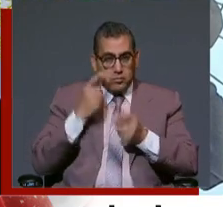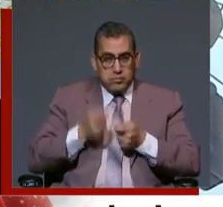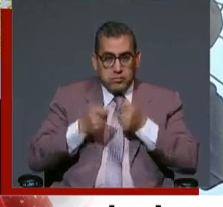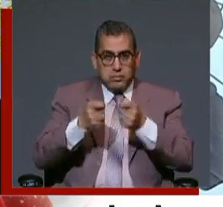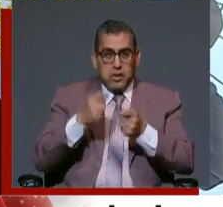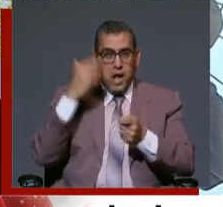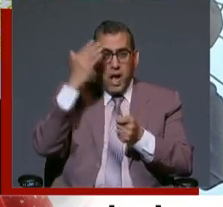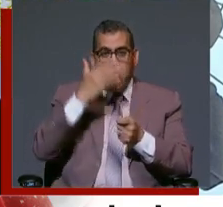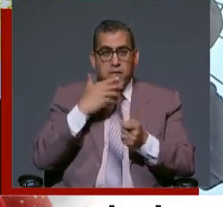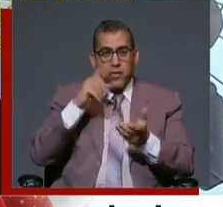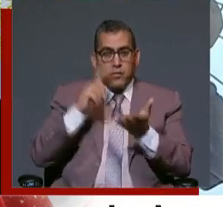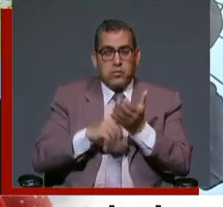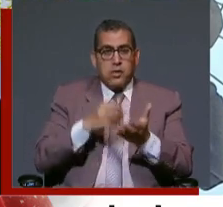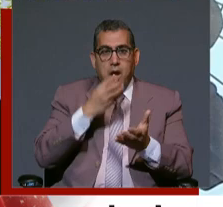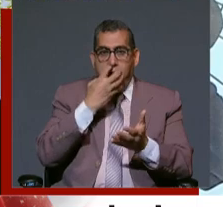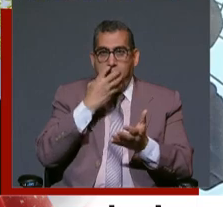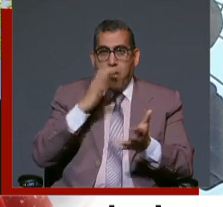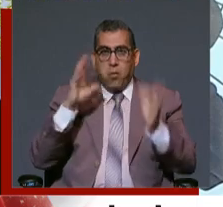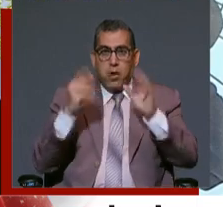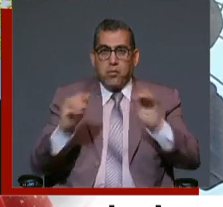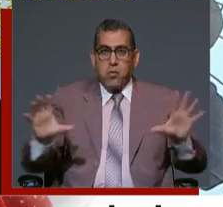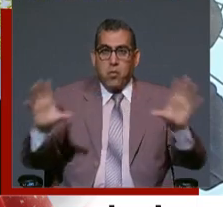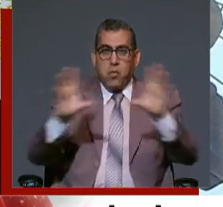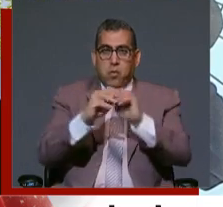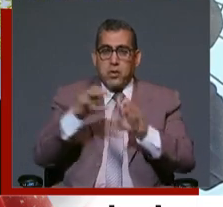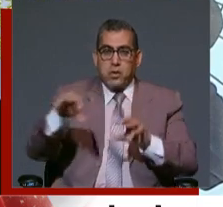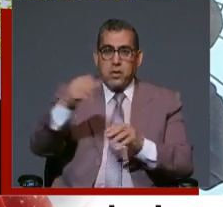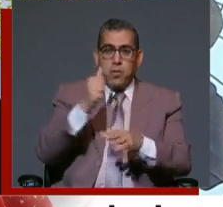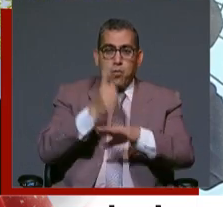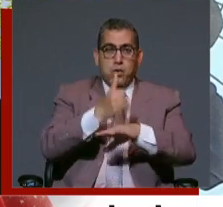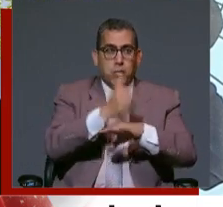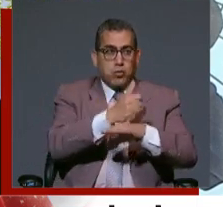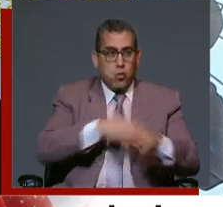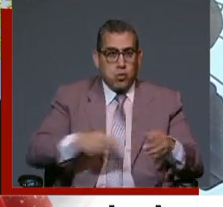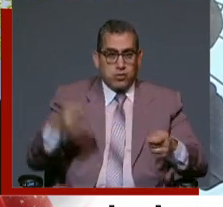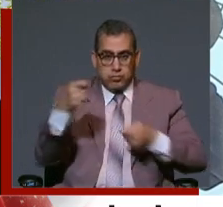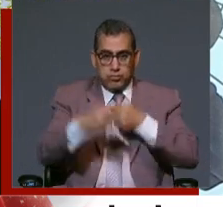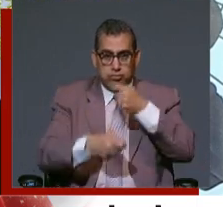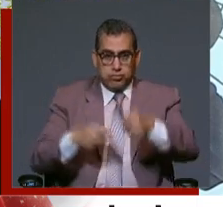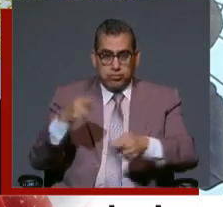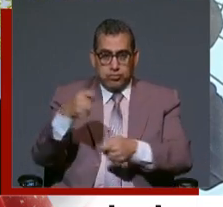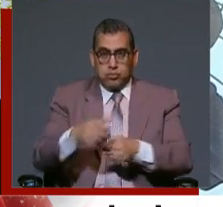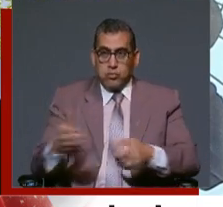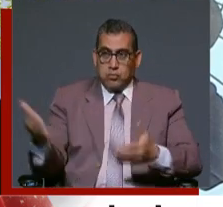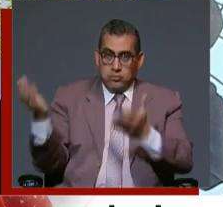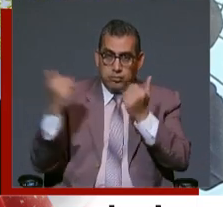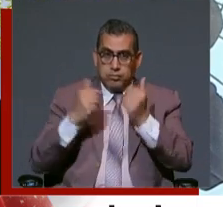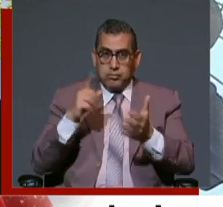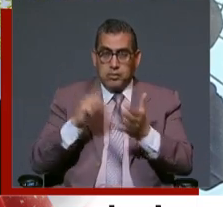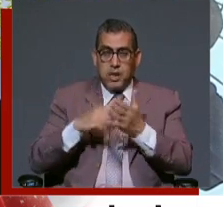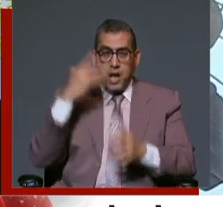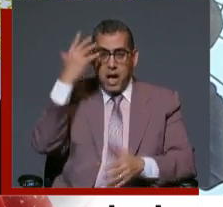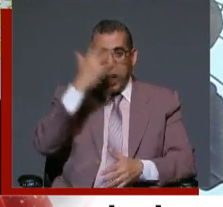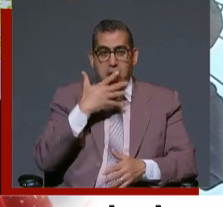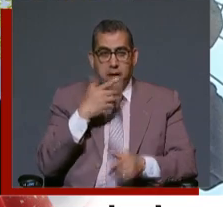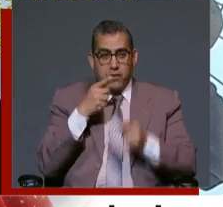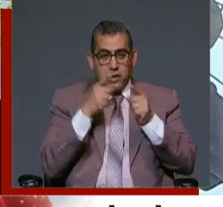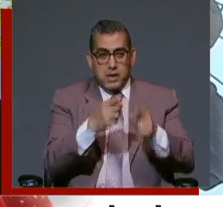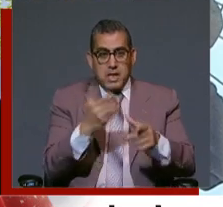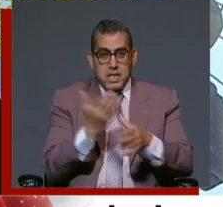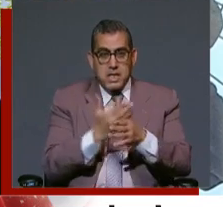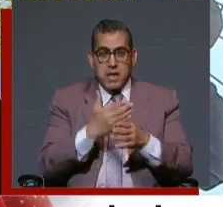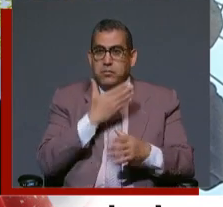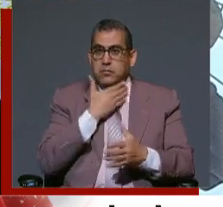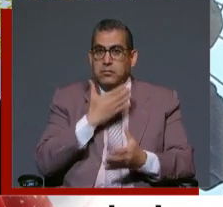الأفريقي للمناخ للجمع بين مختلف المؤسسات المالية وبورصات في أفريقيا من أجل